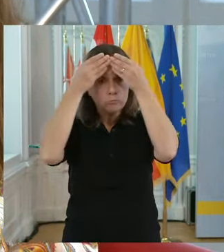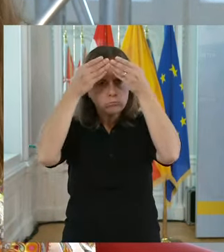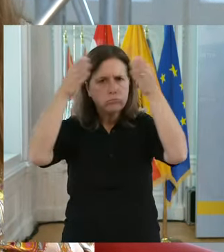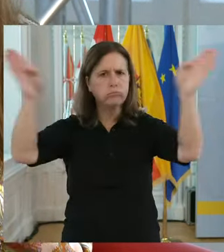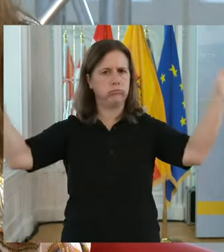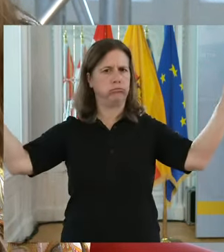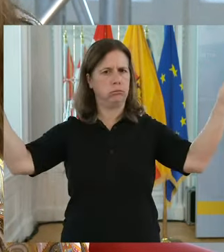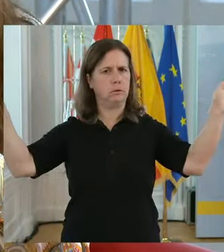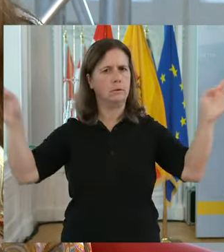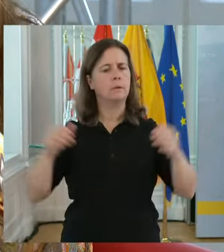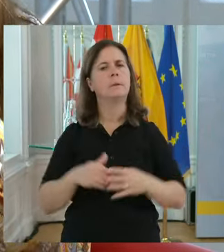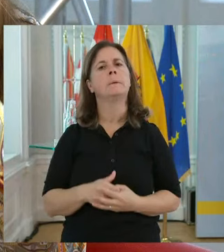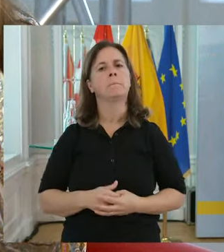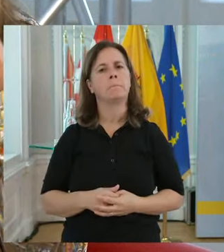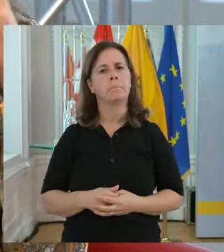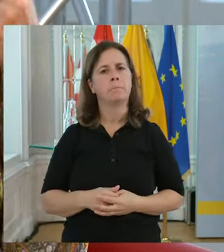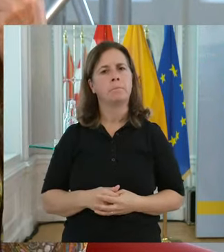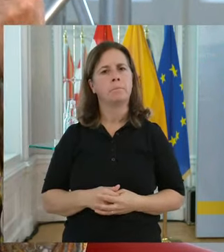aufbereiten.